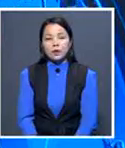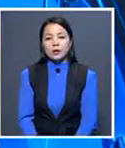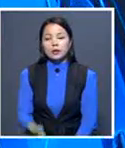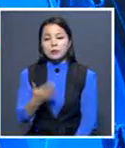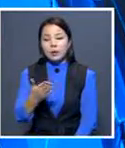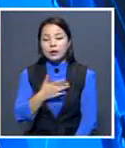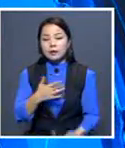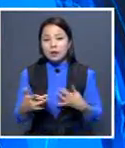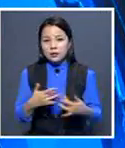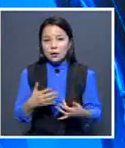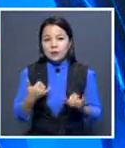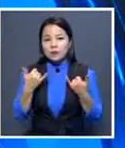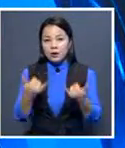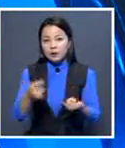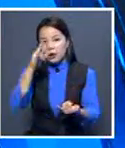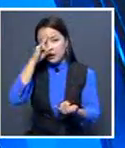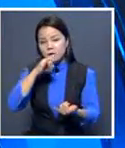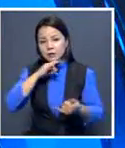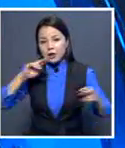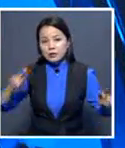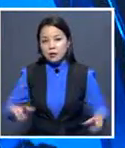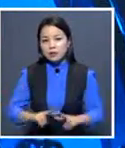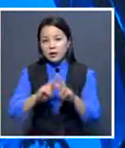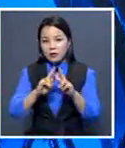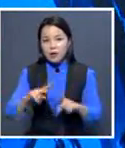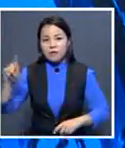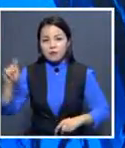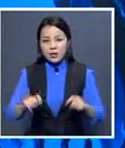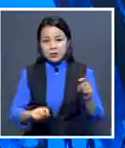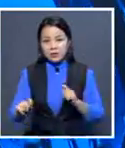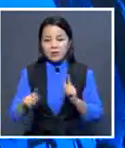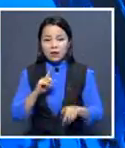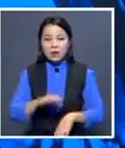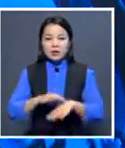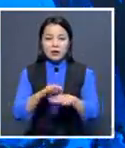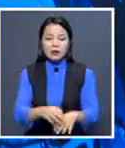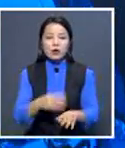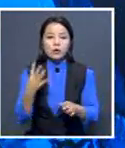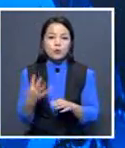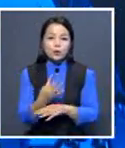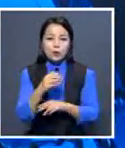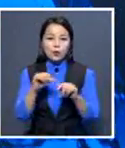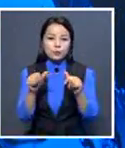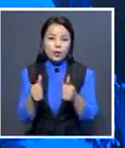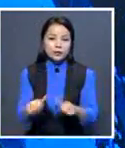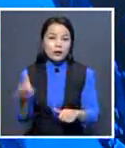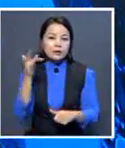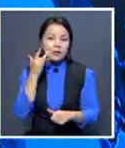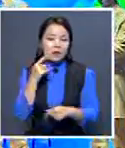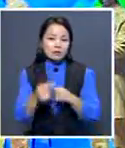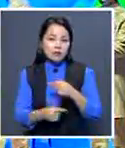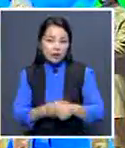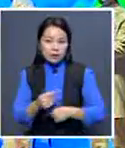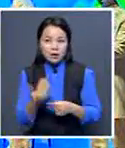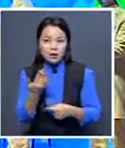Өнеріміз саған Қазақстан Астанада осындай атаумен фестиваль өтті. Осымен 4-ші жылға тарнау ұйымдастырылып отырған дәстүрлі шара елімізде тұрып